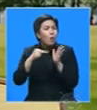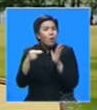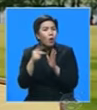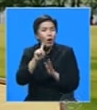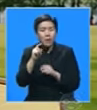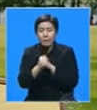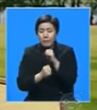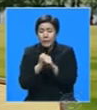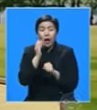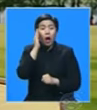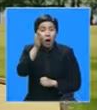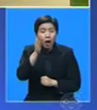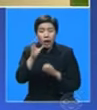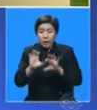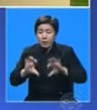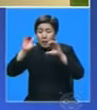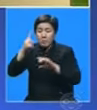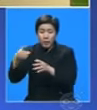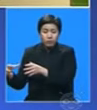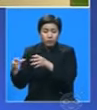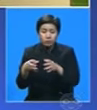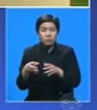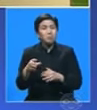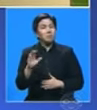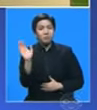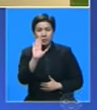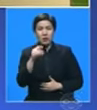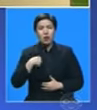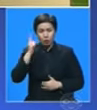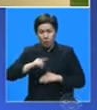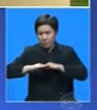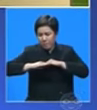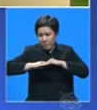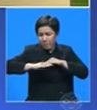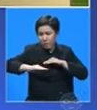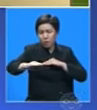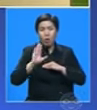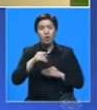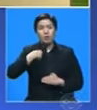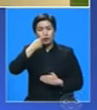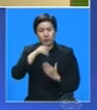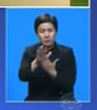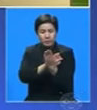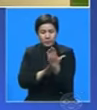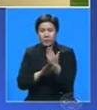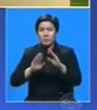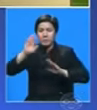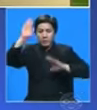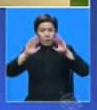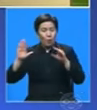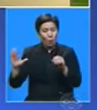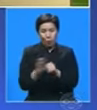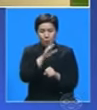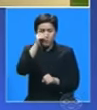แค่ปีต่อไปหรือรัฐบาลต่อไปแต่ต้องเป็นการปูรากฐานของประเทศให้เข้มแข็งของการเป็นประชาธิปไตยอย่างที่ได้กล่าว